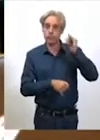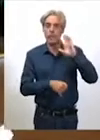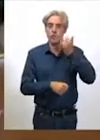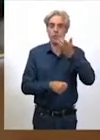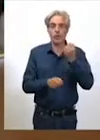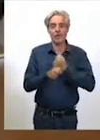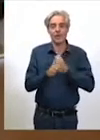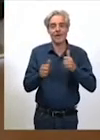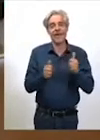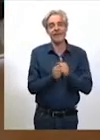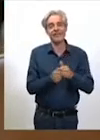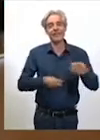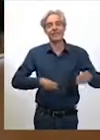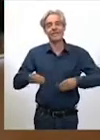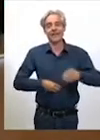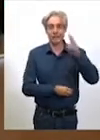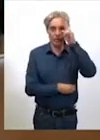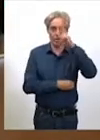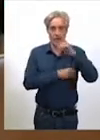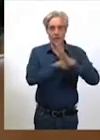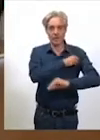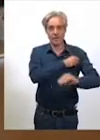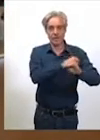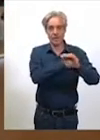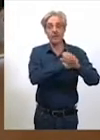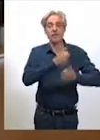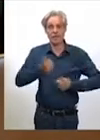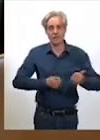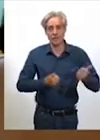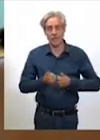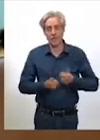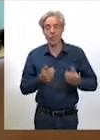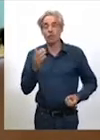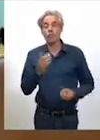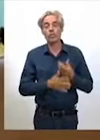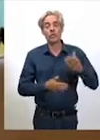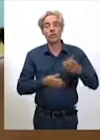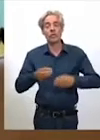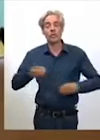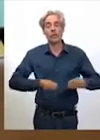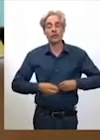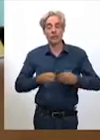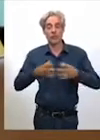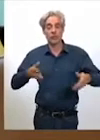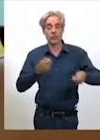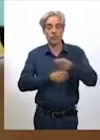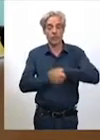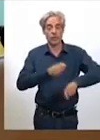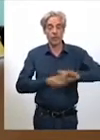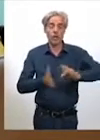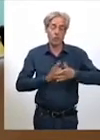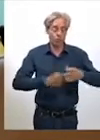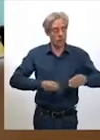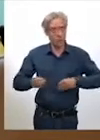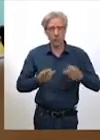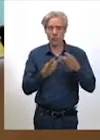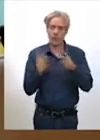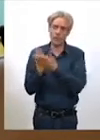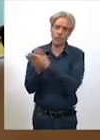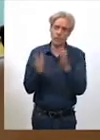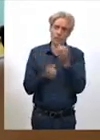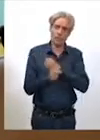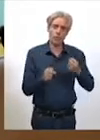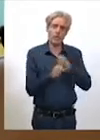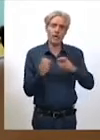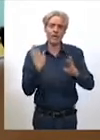avec le directeur général des services, avec le nouveau directeur du développement économique et l'ensemble des directions de la ville à l'instauration de référents ESS